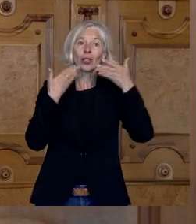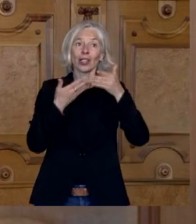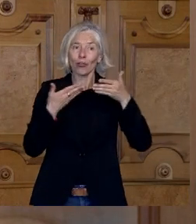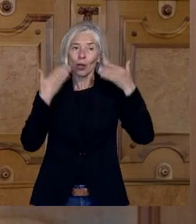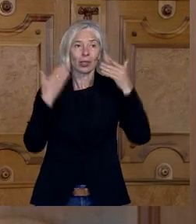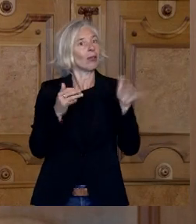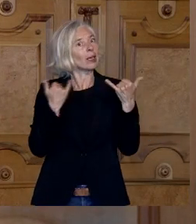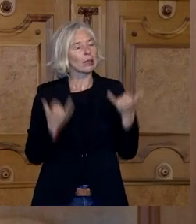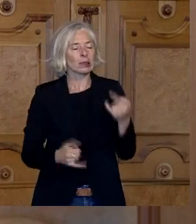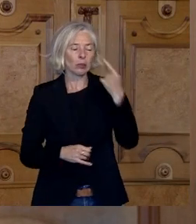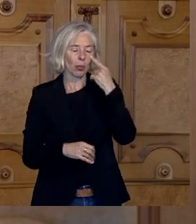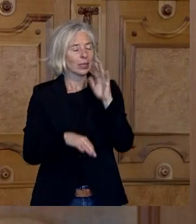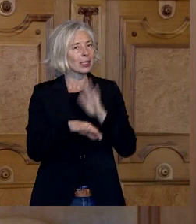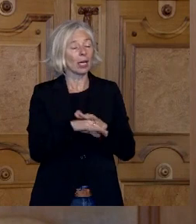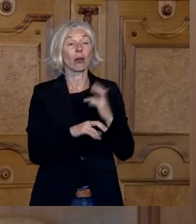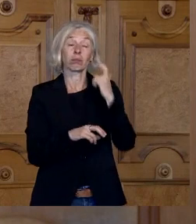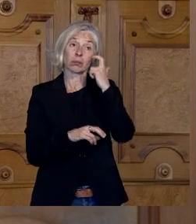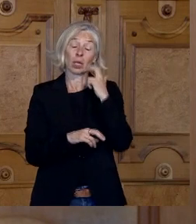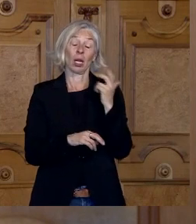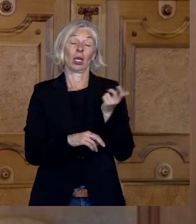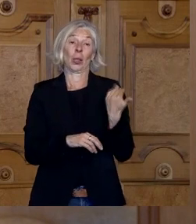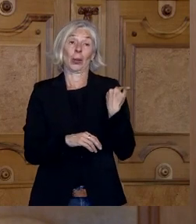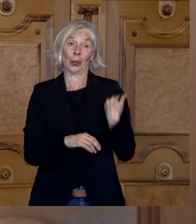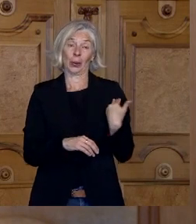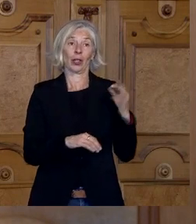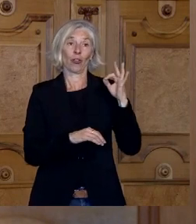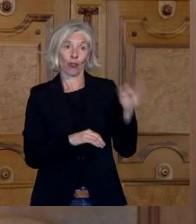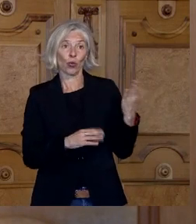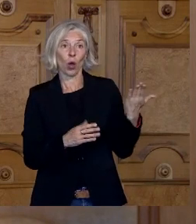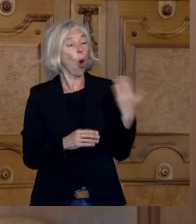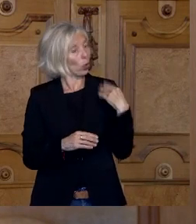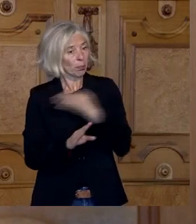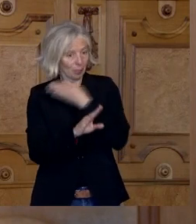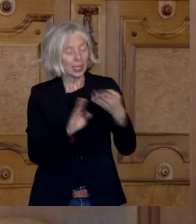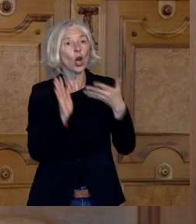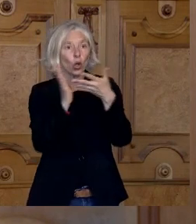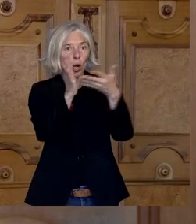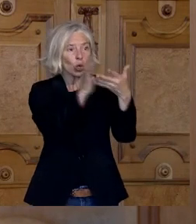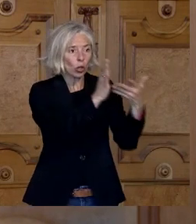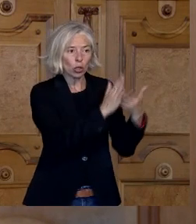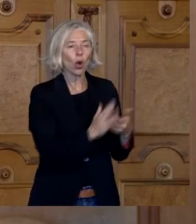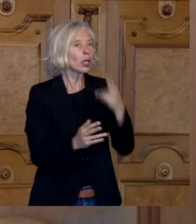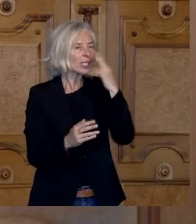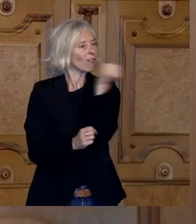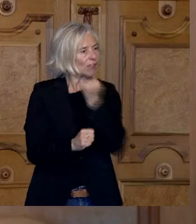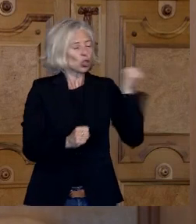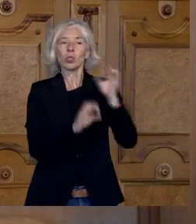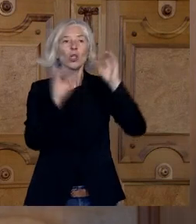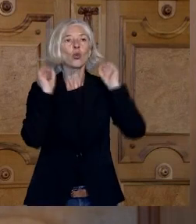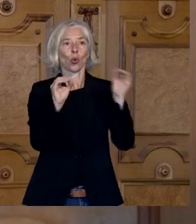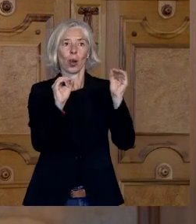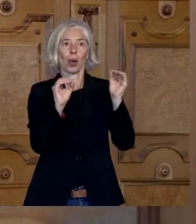ist klar. Alle Kontrollen konnten durchgeführt werden und zeigten keinerlei Verstöße. Also hier auch mal ausdrücklichen Dank an unsere Gewerbe und unsere